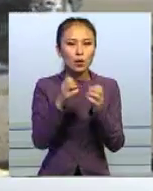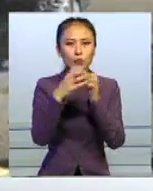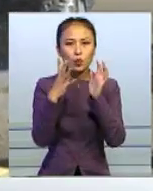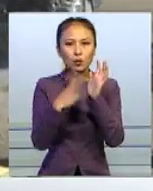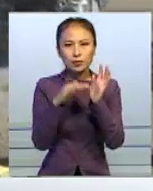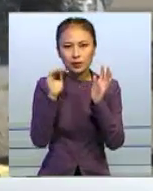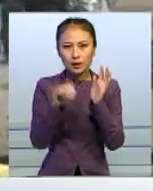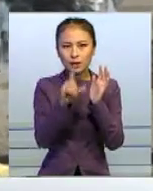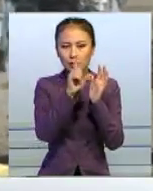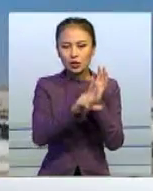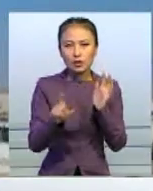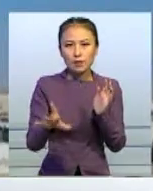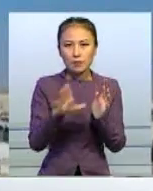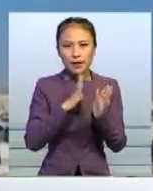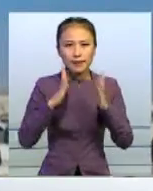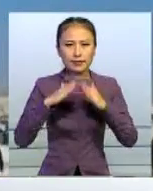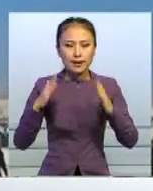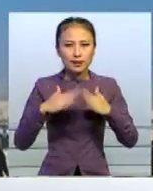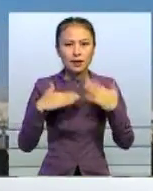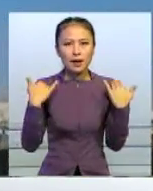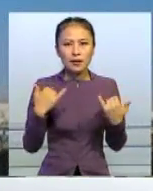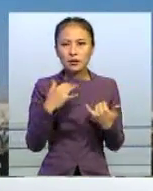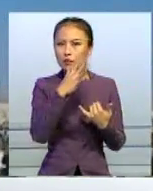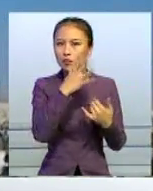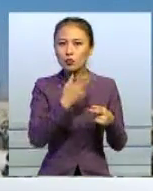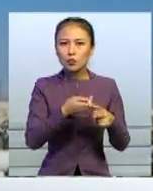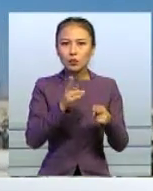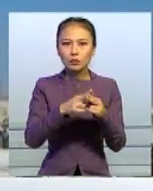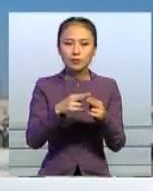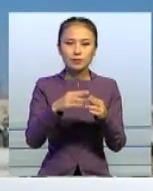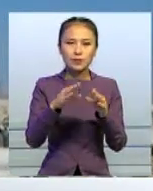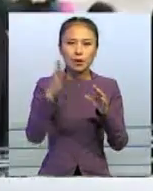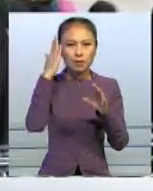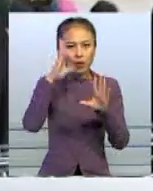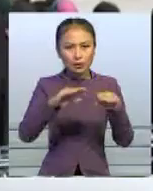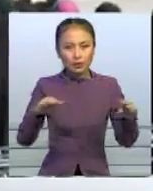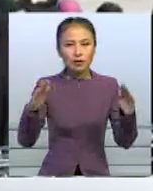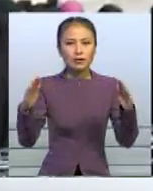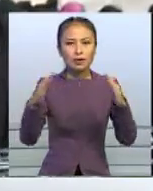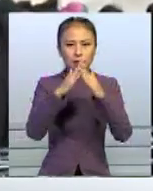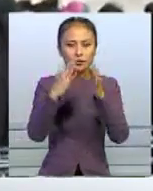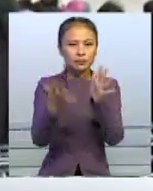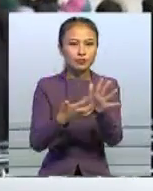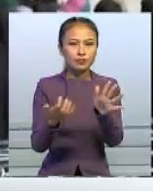тек 19 мың адамға шақталған. Лагерде қазір төсек орындар мен шатырлар тапшы.